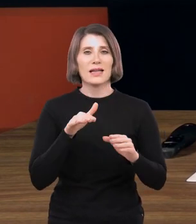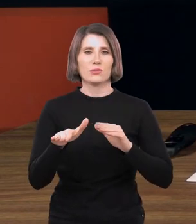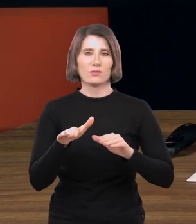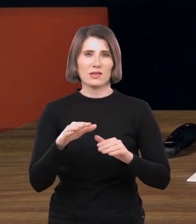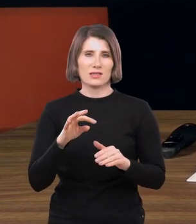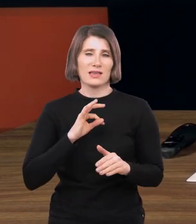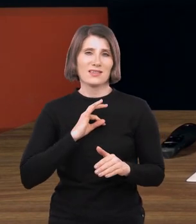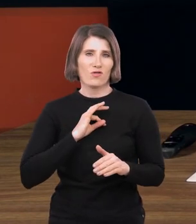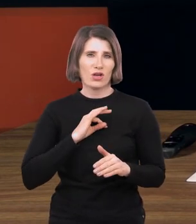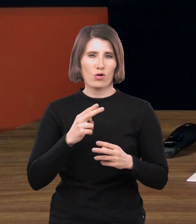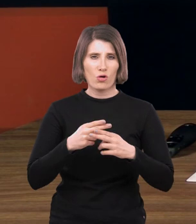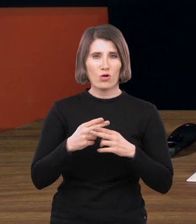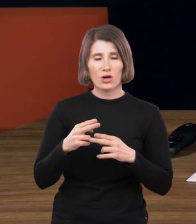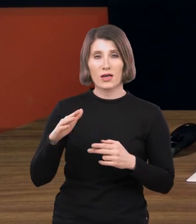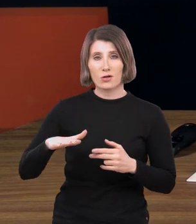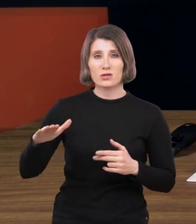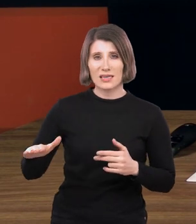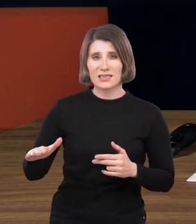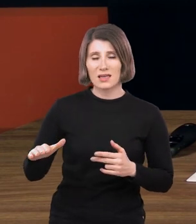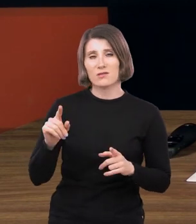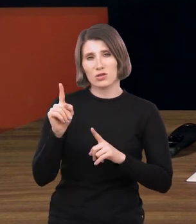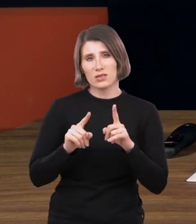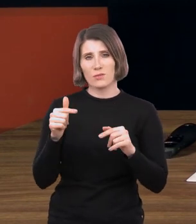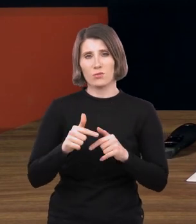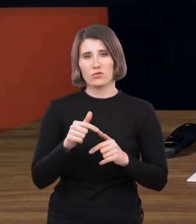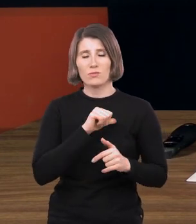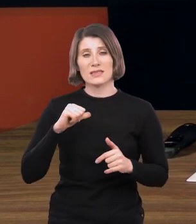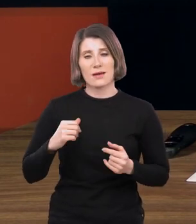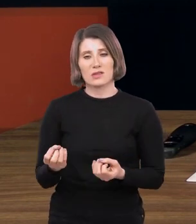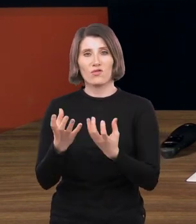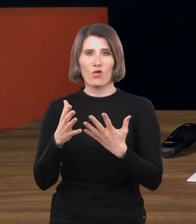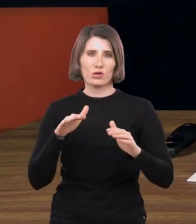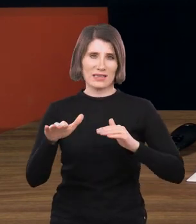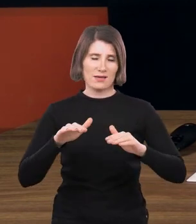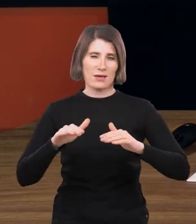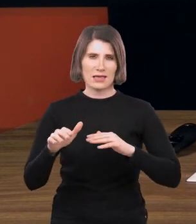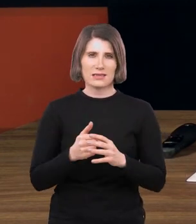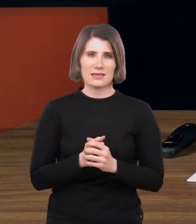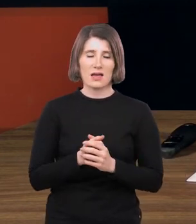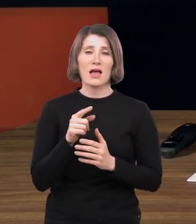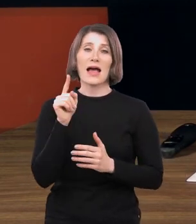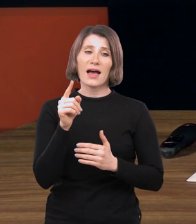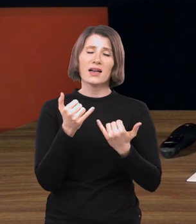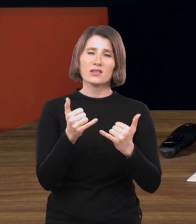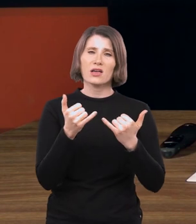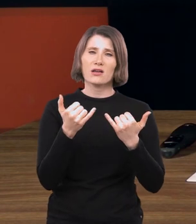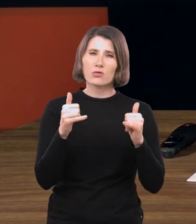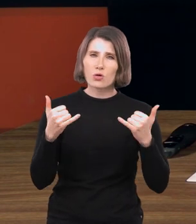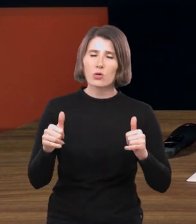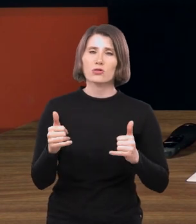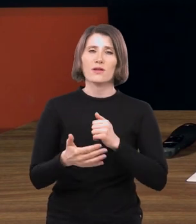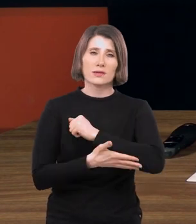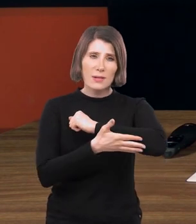czasami takie miejsce po prostu muszą stworzyć. Natomiast tych możliwości form wsparcia jest rzeczywiście